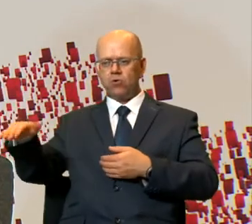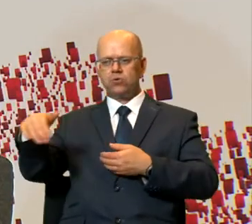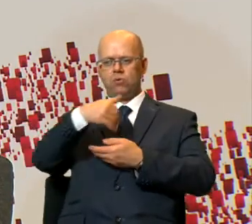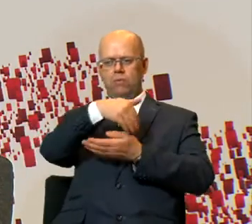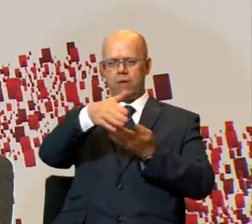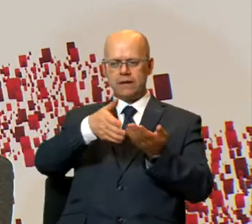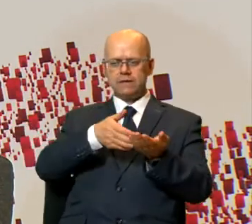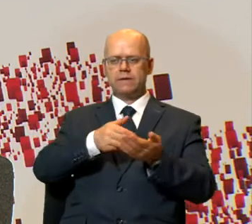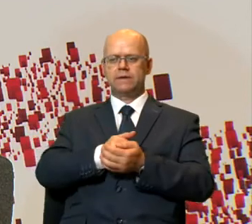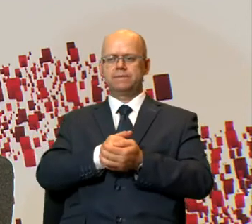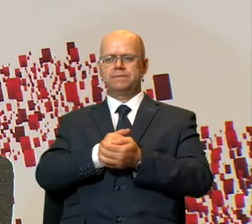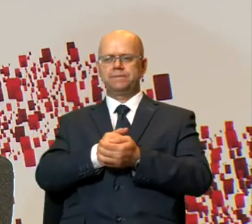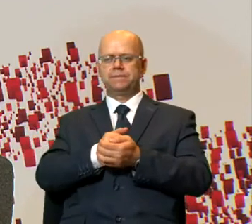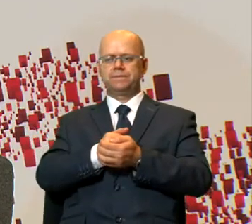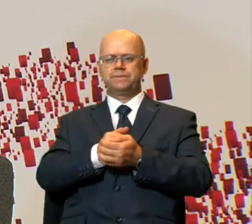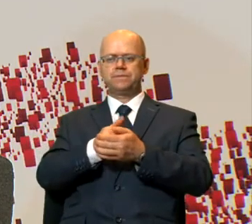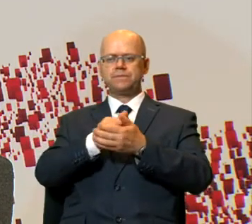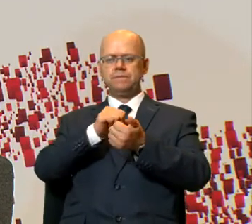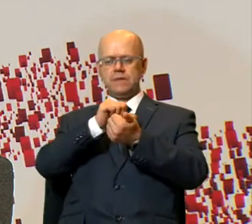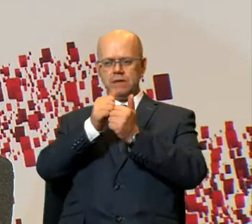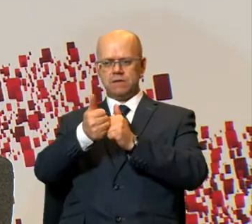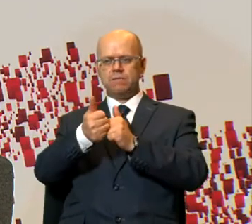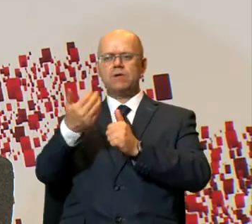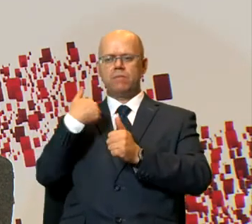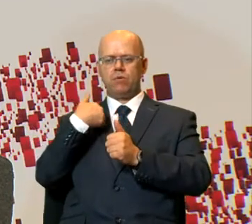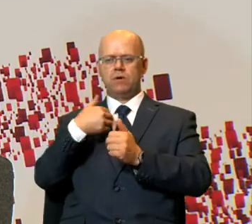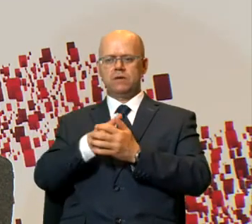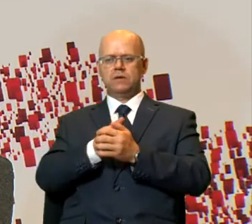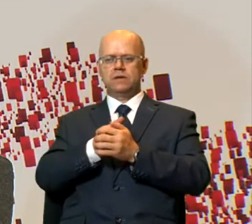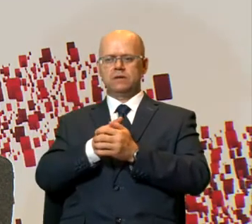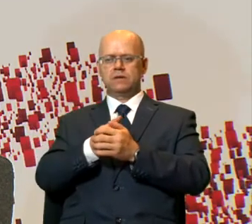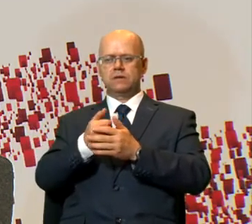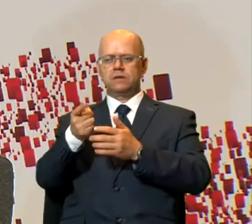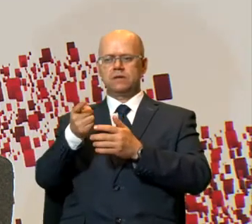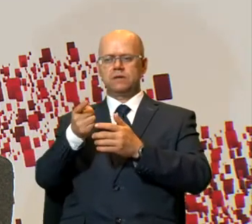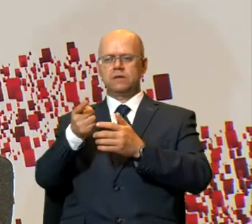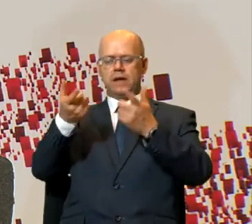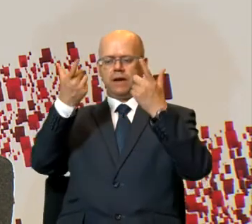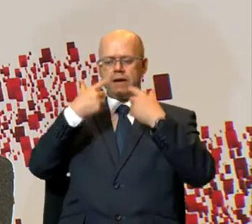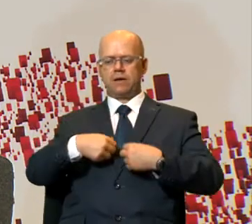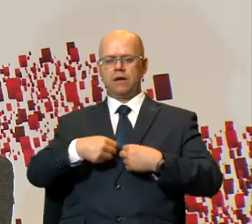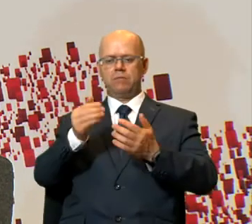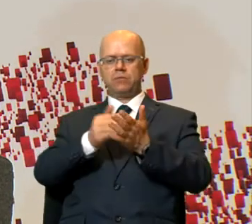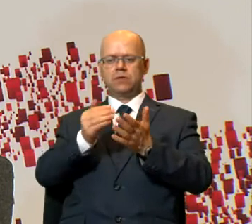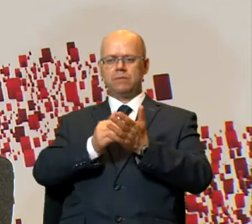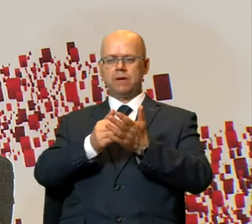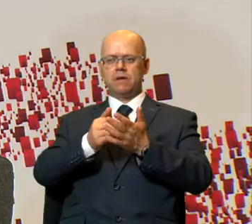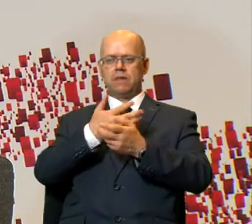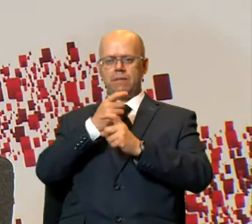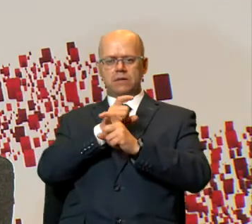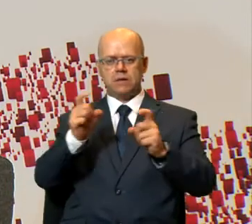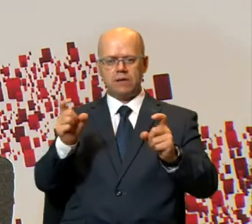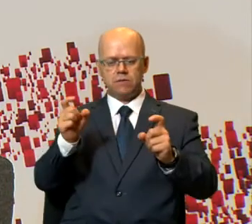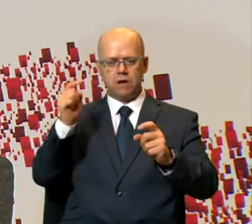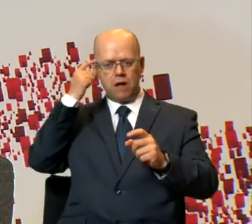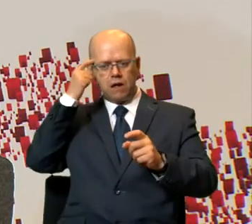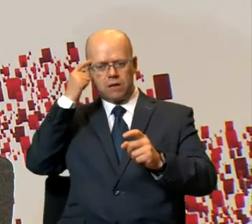dużo zmian i przesuwania się granic tu było, w obliczu tego, że nagle nawet nie ma czasu na to, żeby